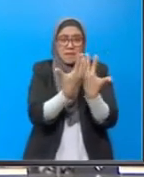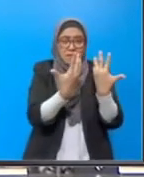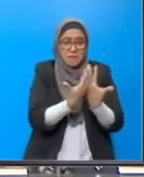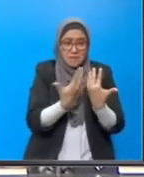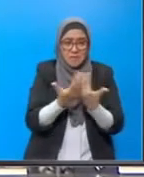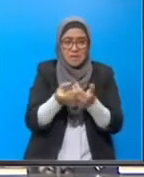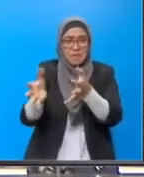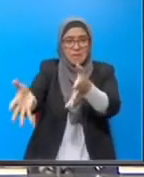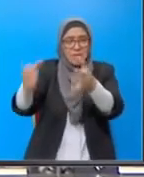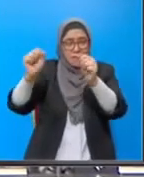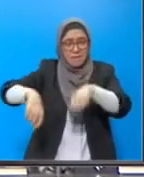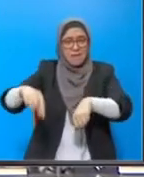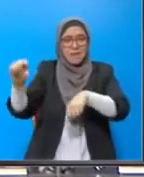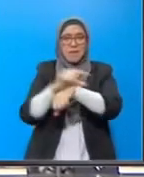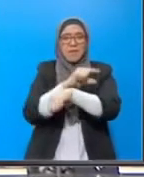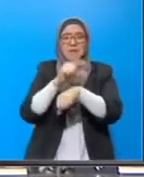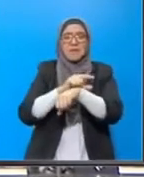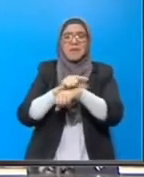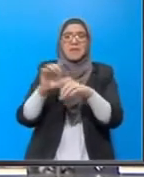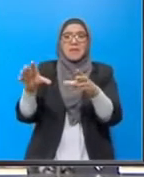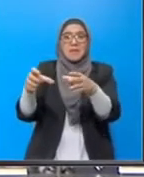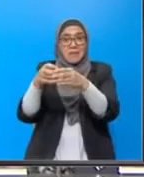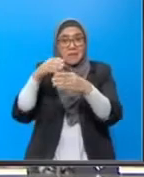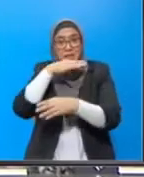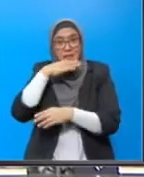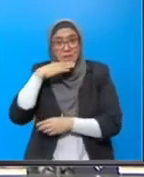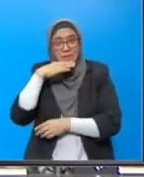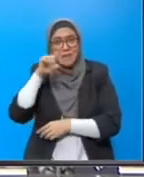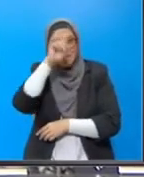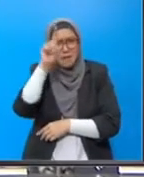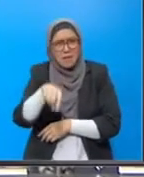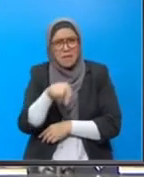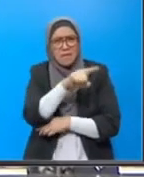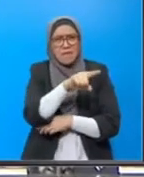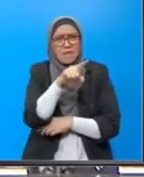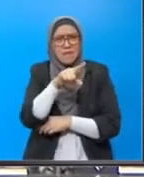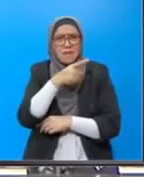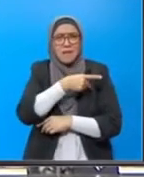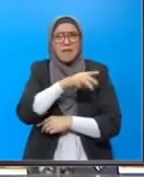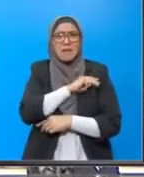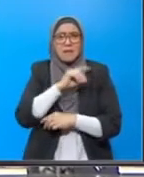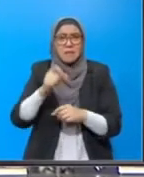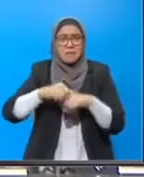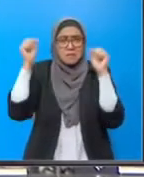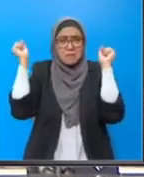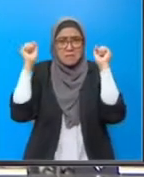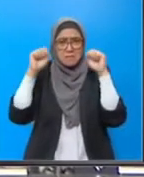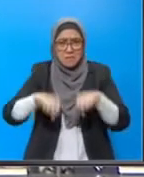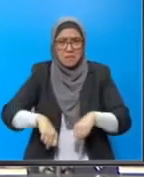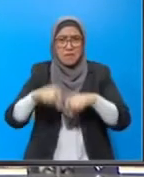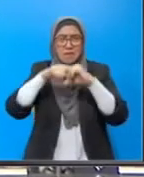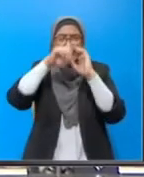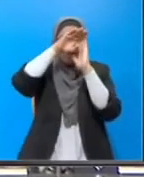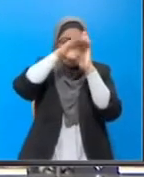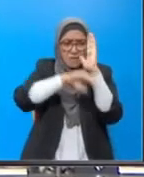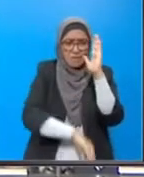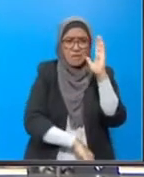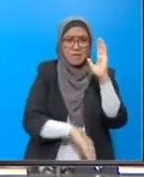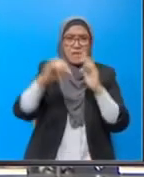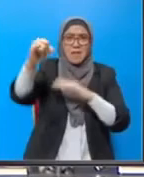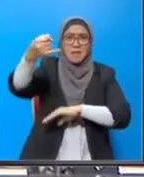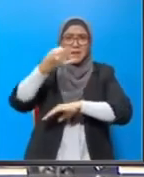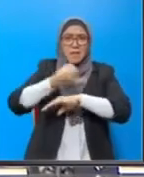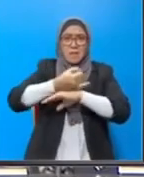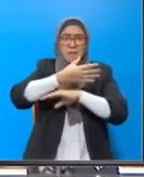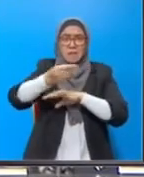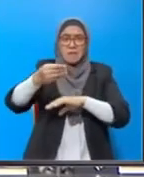oleh para beliau persoalannya Apakah Kementerian telah berupaya mengurangkan impor dan meningkatkan pengeluaran daging negara